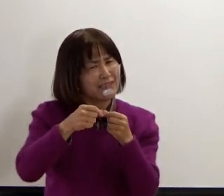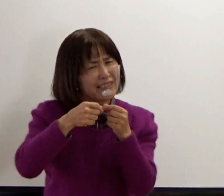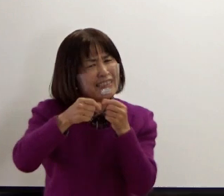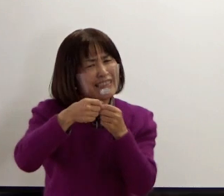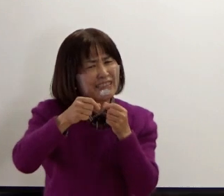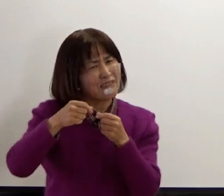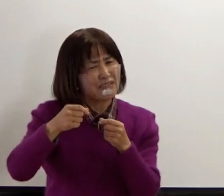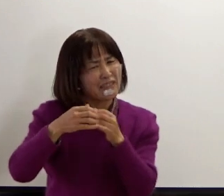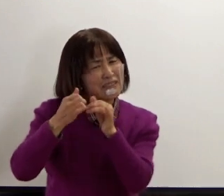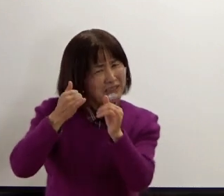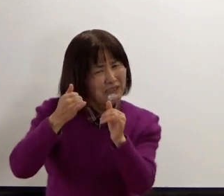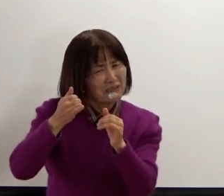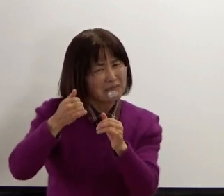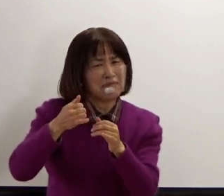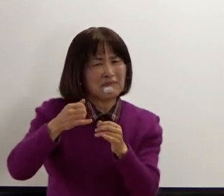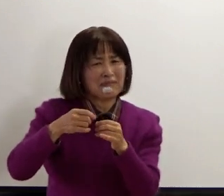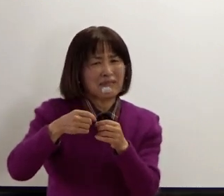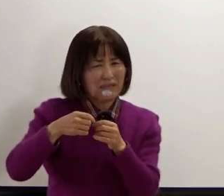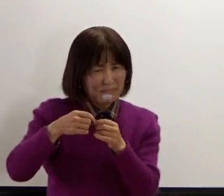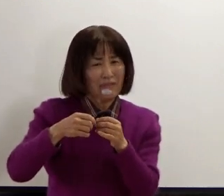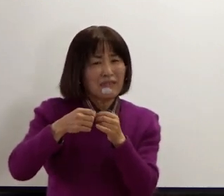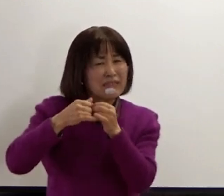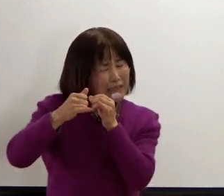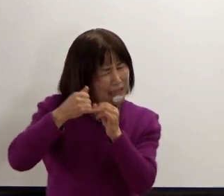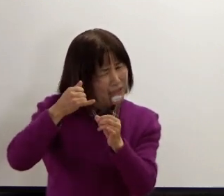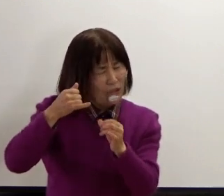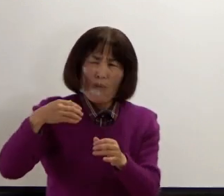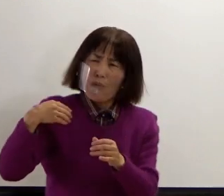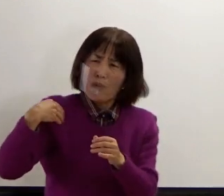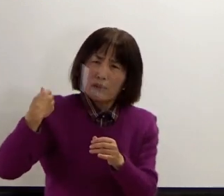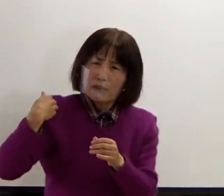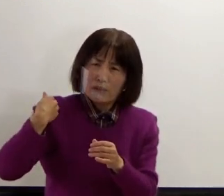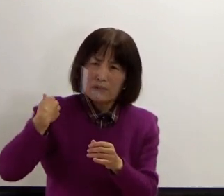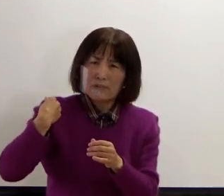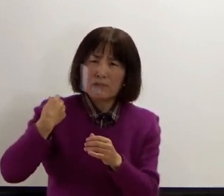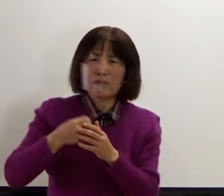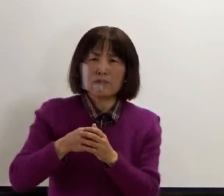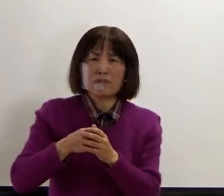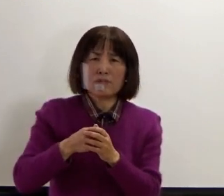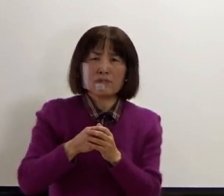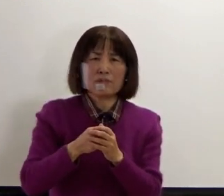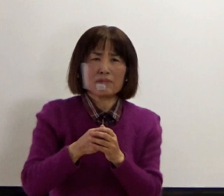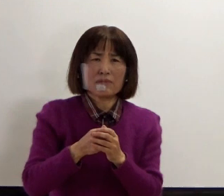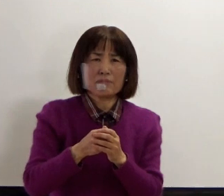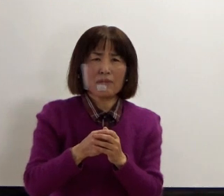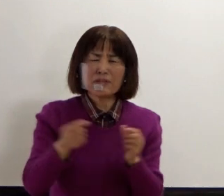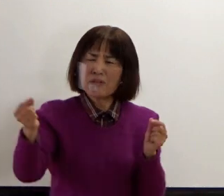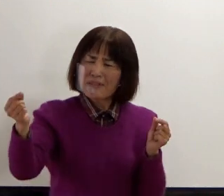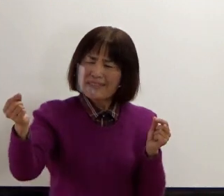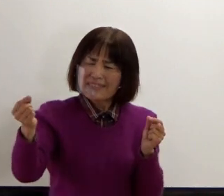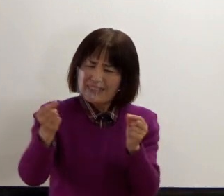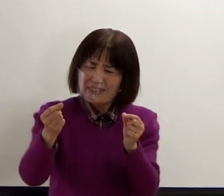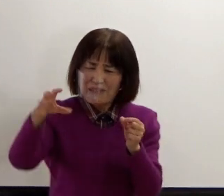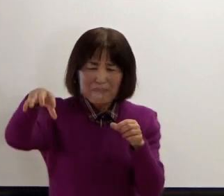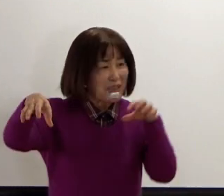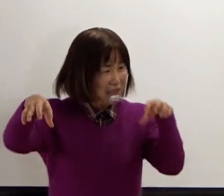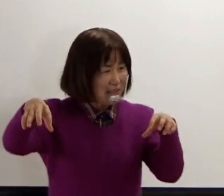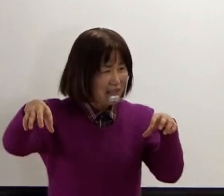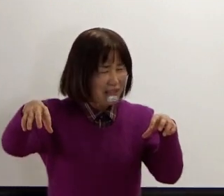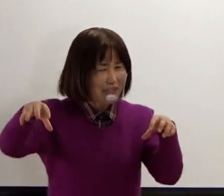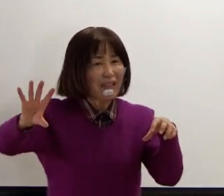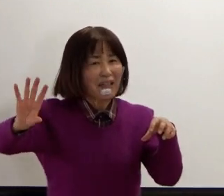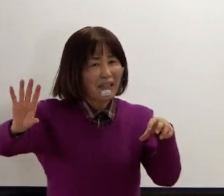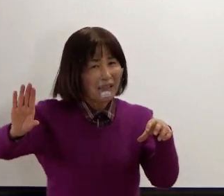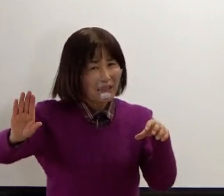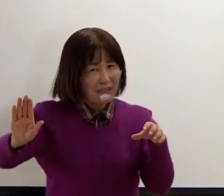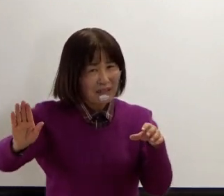でもわざわざですよ、ナザレから、ユダの地、エルサレムの近くだったと思いますけれども、何日もかけて、